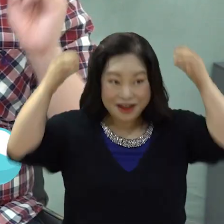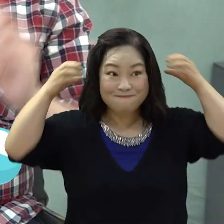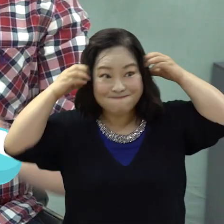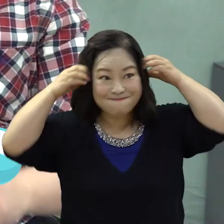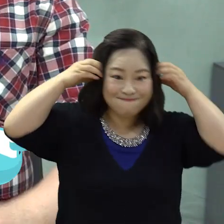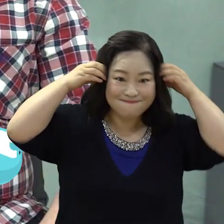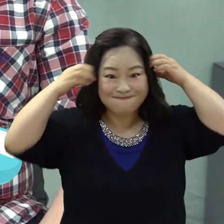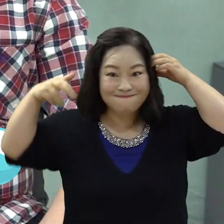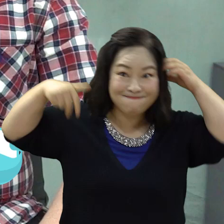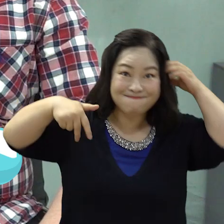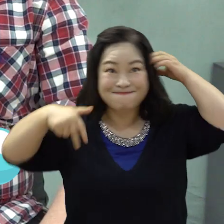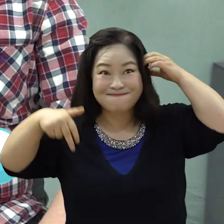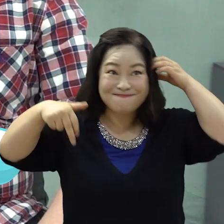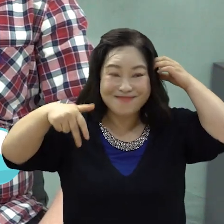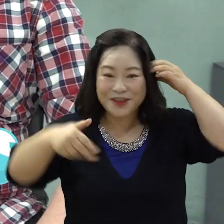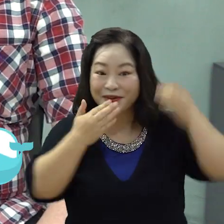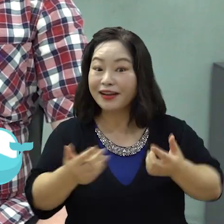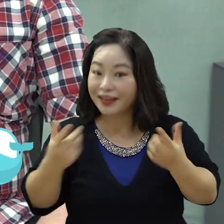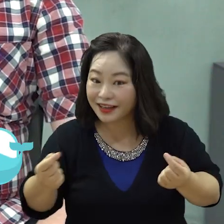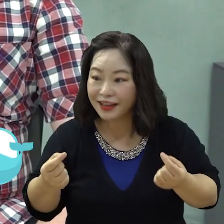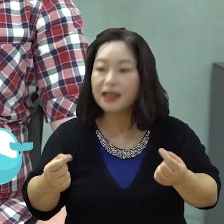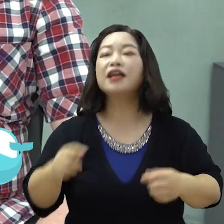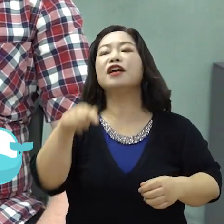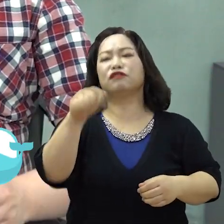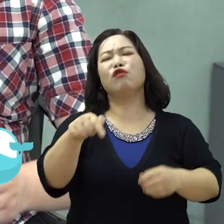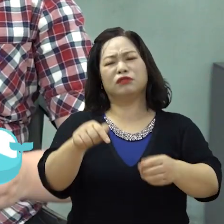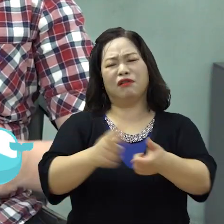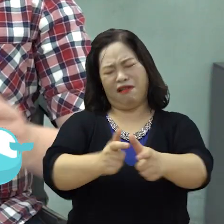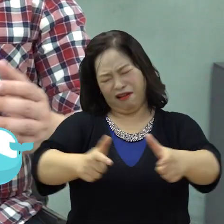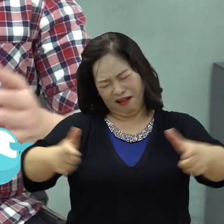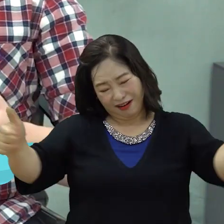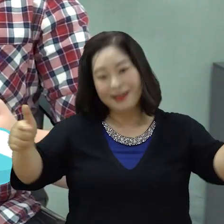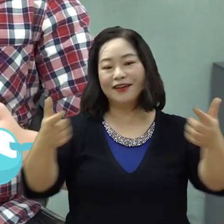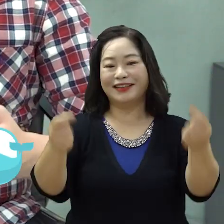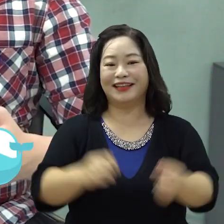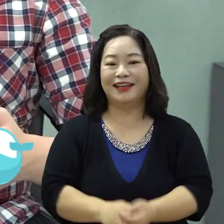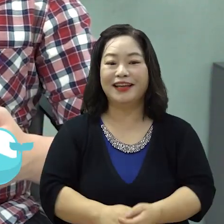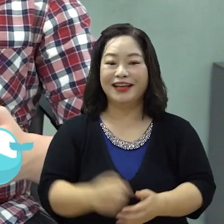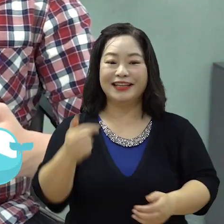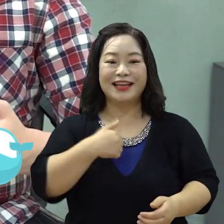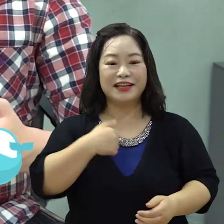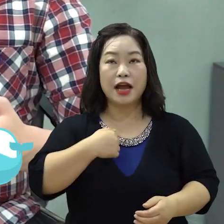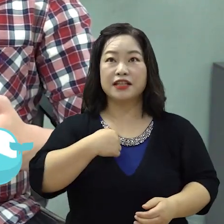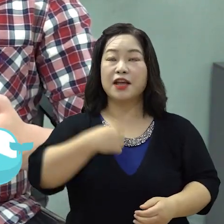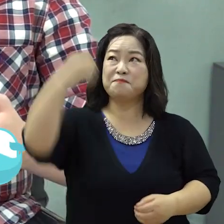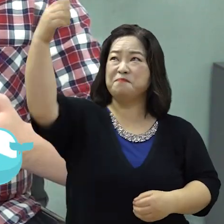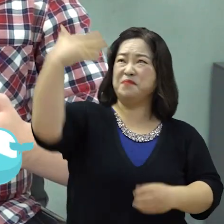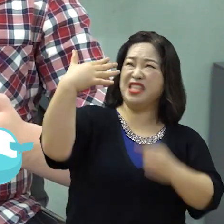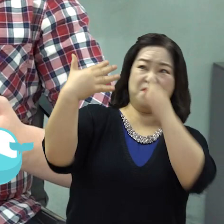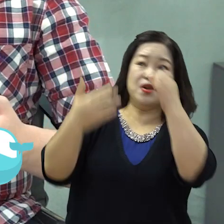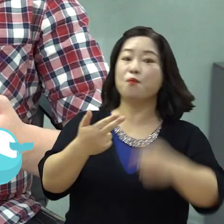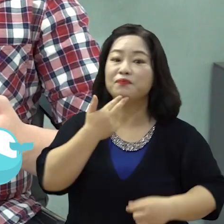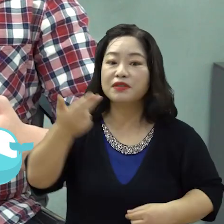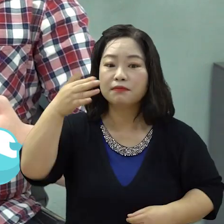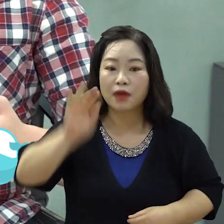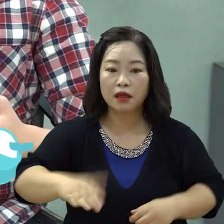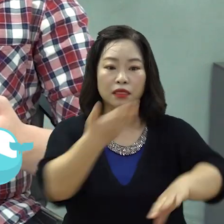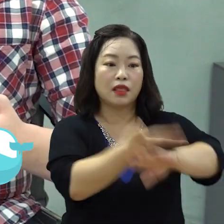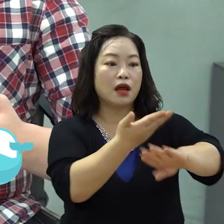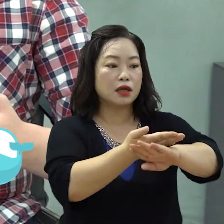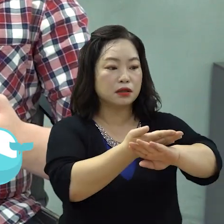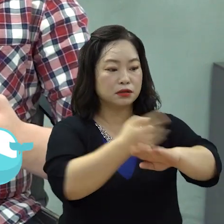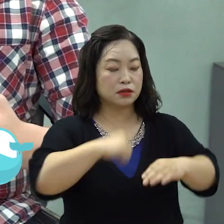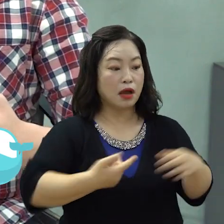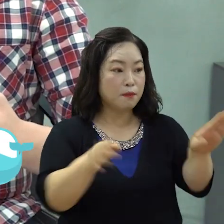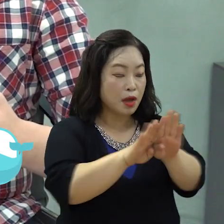쓰고 다니는 버릇은 우영우 변호사 똑같아요. 근데 그것이 천양지차예요. 예를 들어 전 빛에 민감하지 않은데 다른 자폐인은